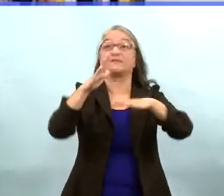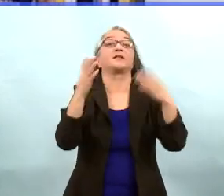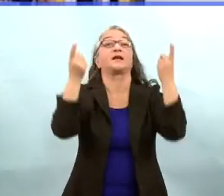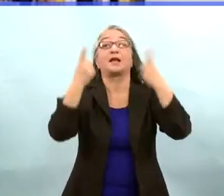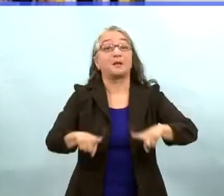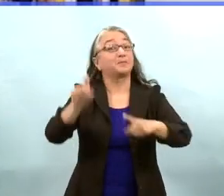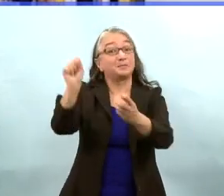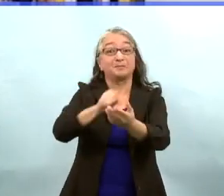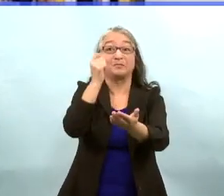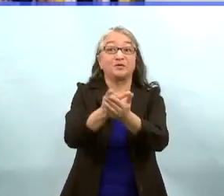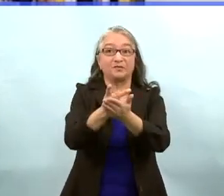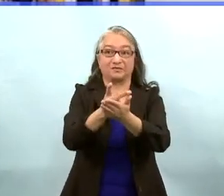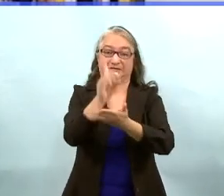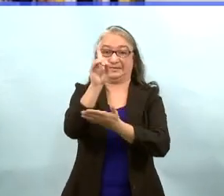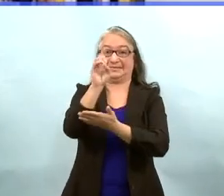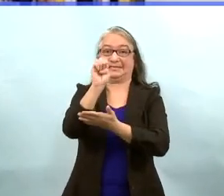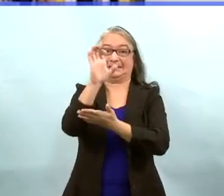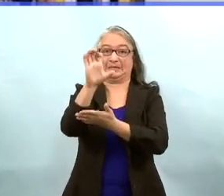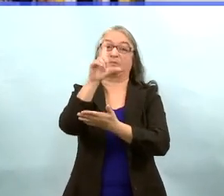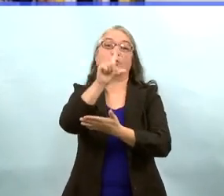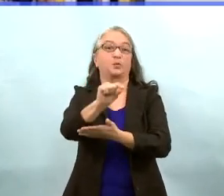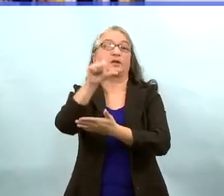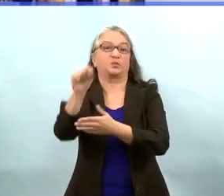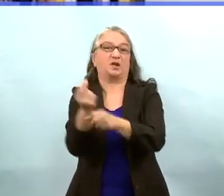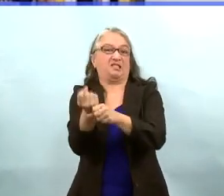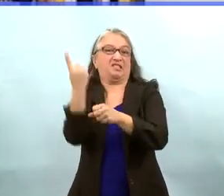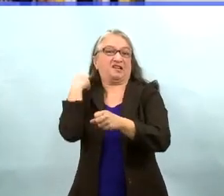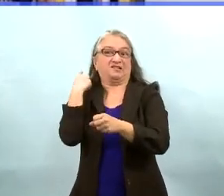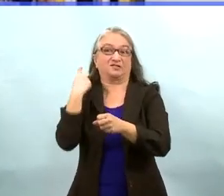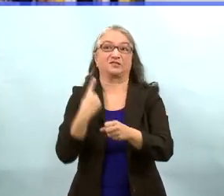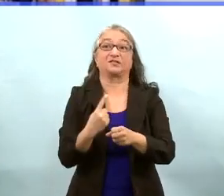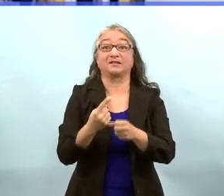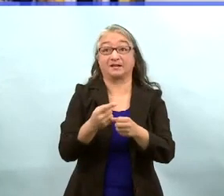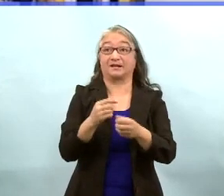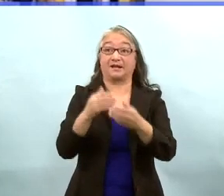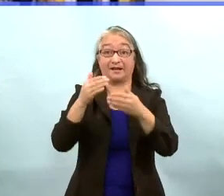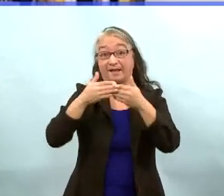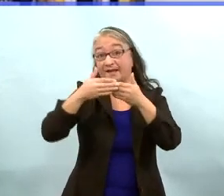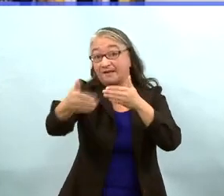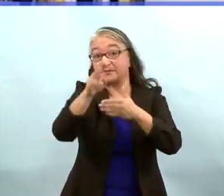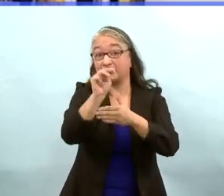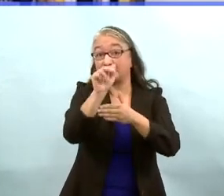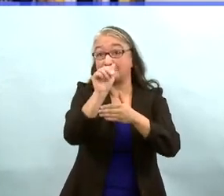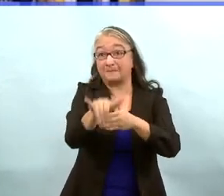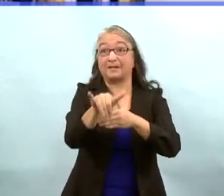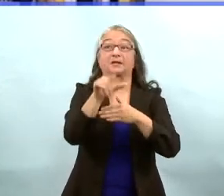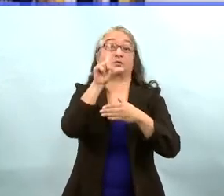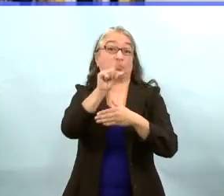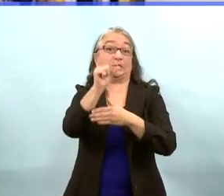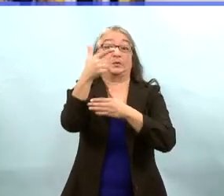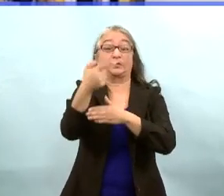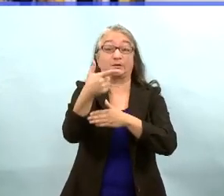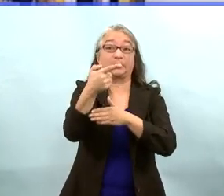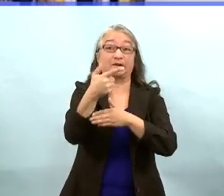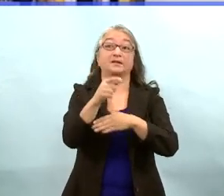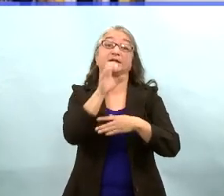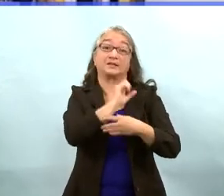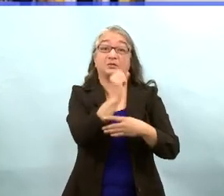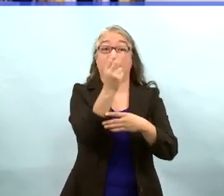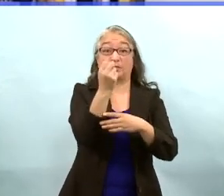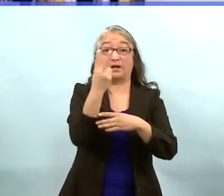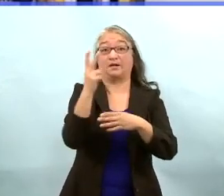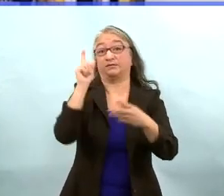mai 2021, il a été autorisé pour les enfants de 12 à 15 ans. Et maintenant, Santé Canada a terminé un